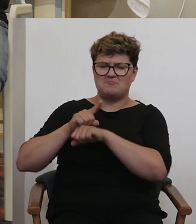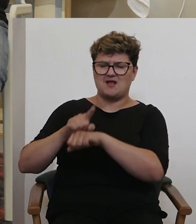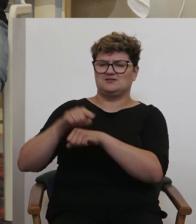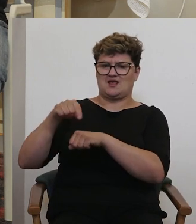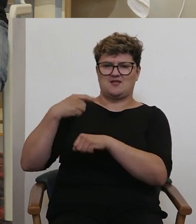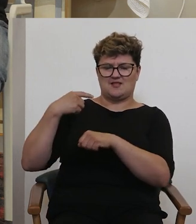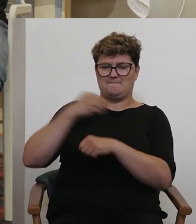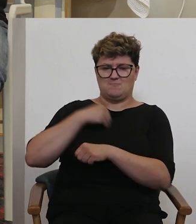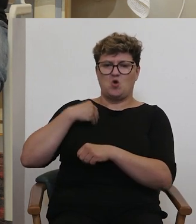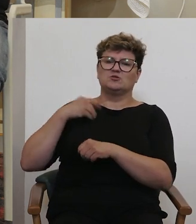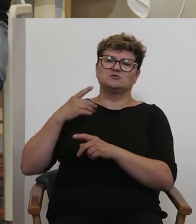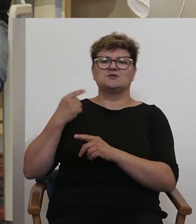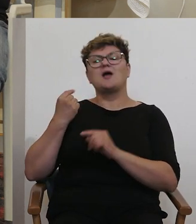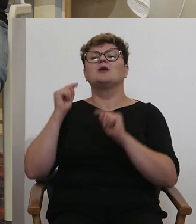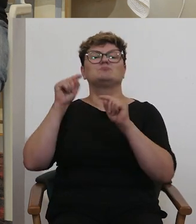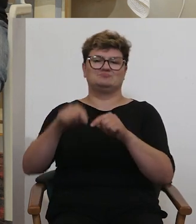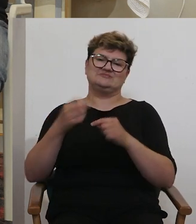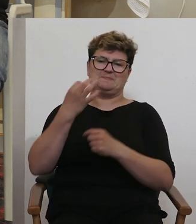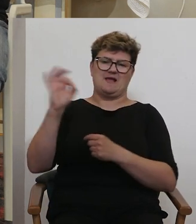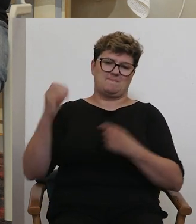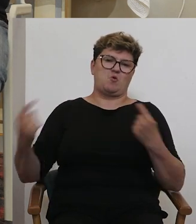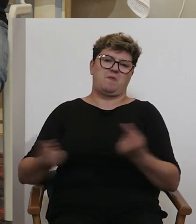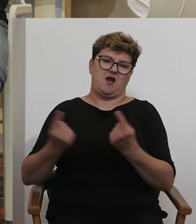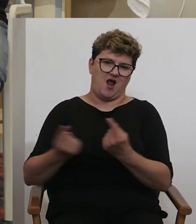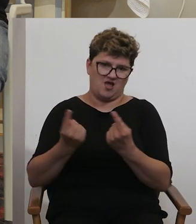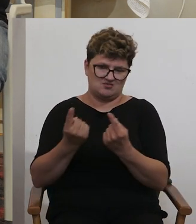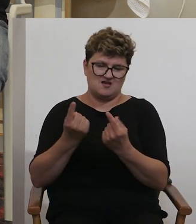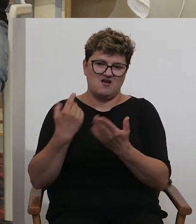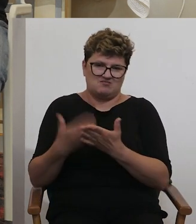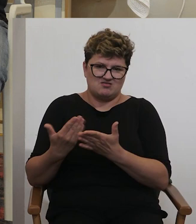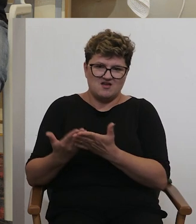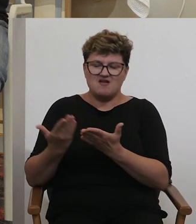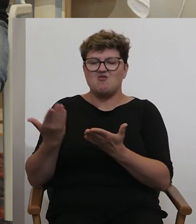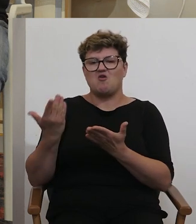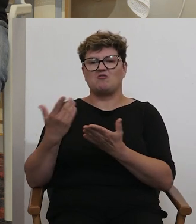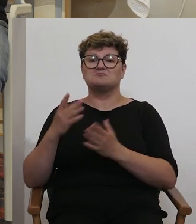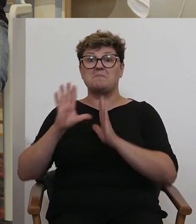udział propagandowo tutaj w Gdańsku, że miasto